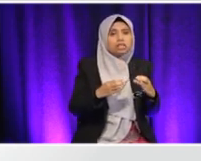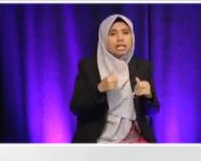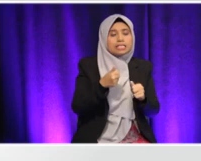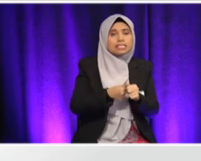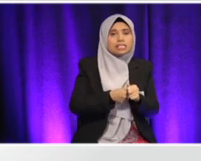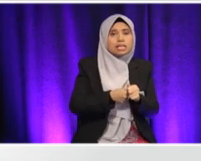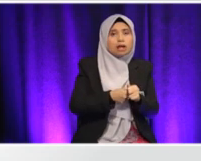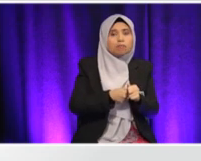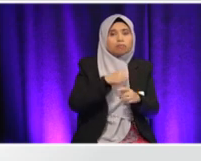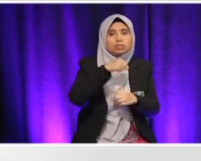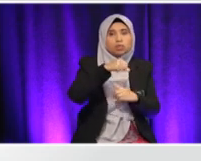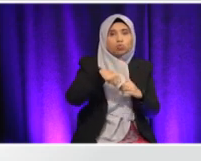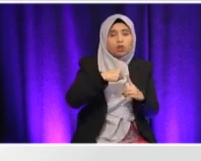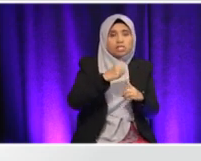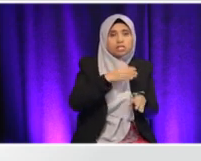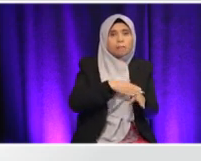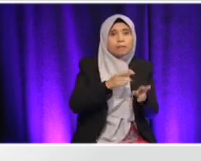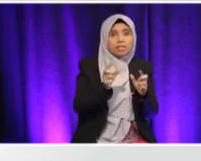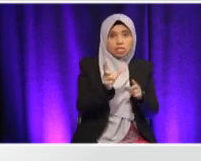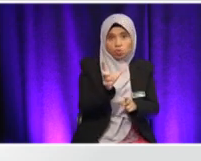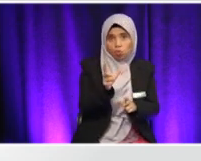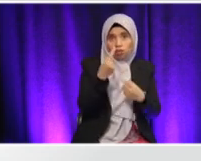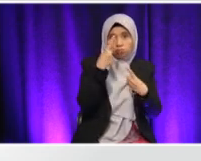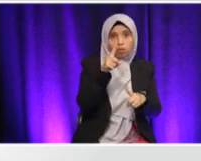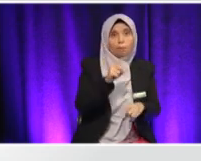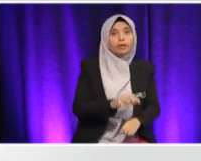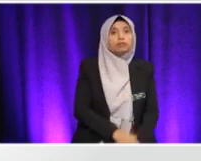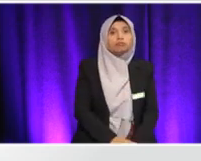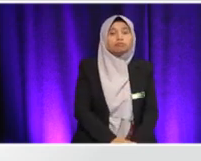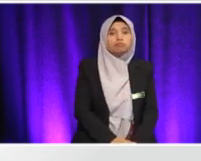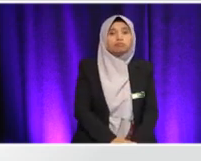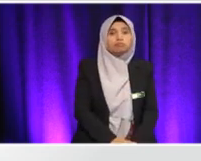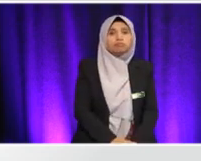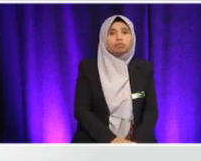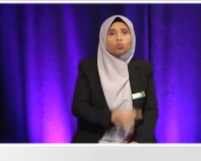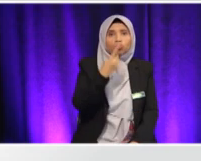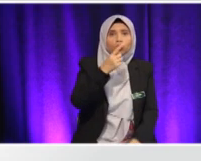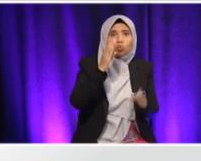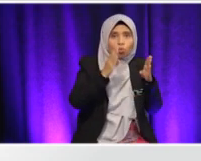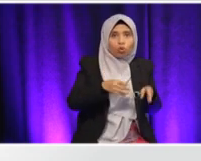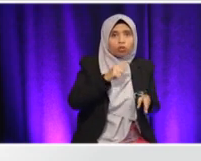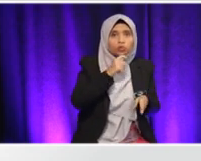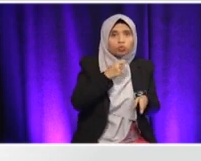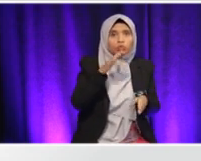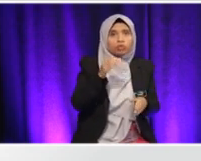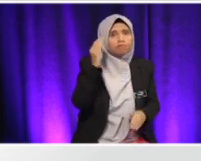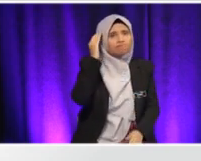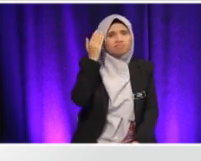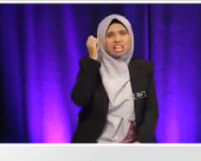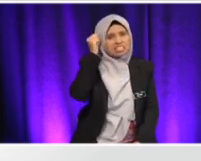situasi kecemasan tersebut pada ruang jawaban untuk warga emas yang tidak sekedar sendiri